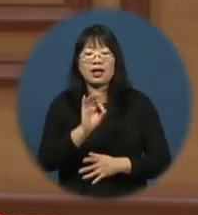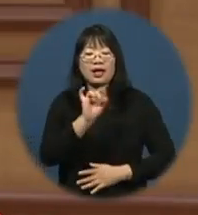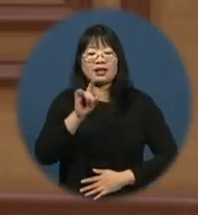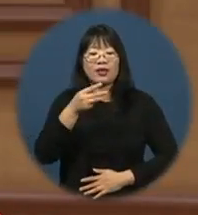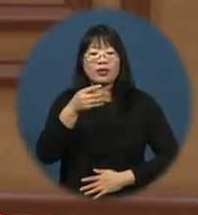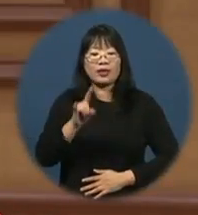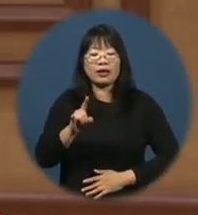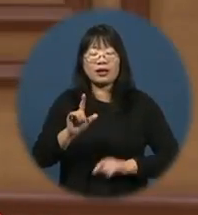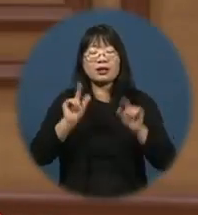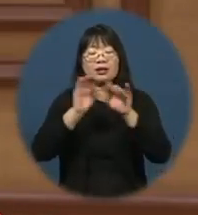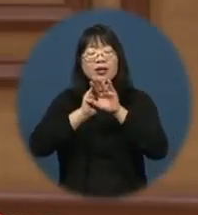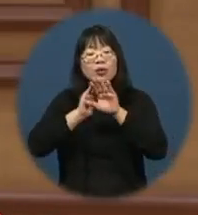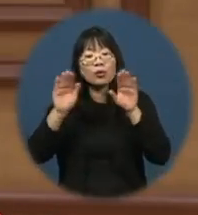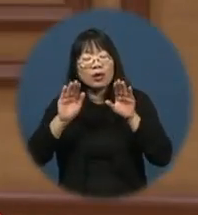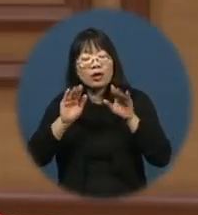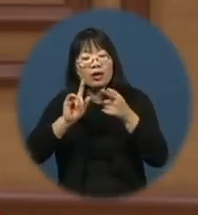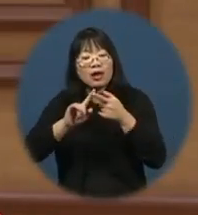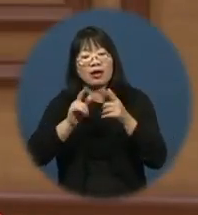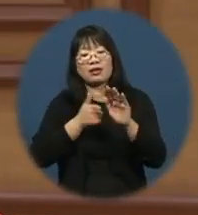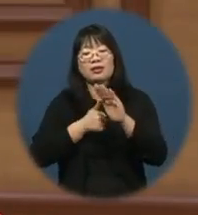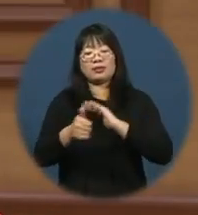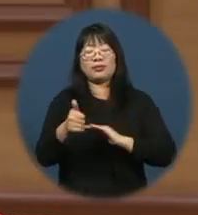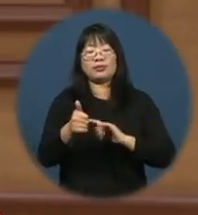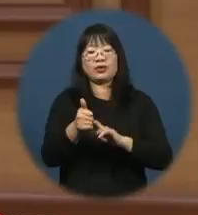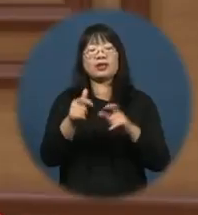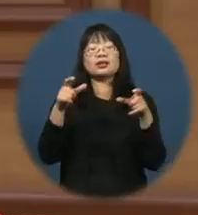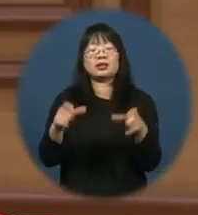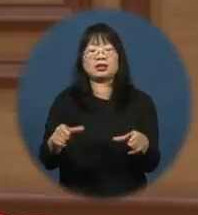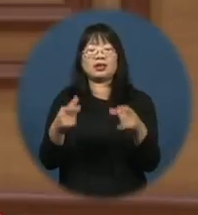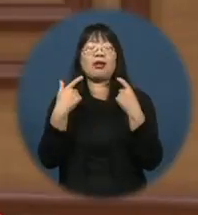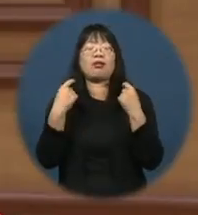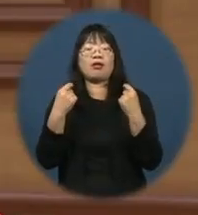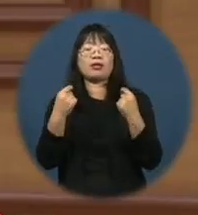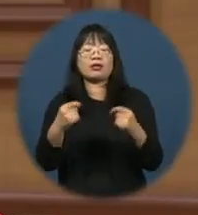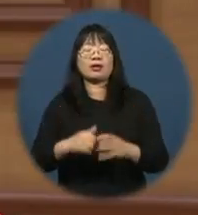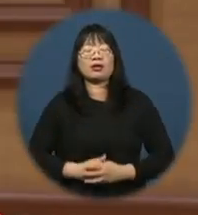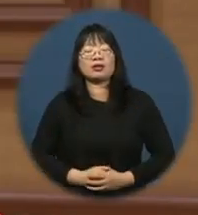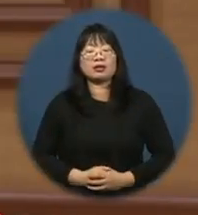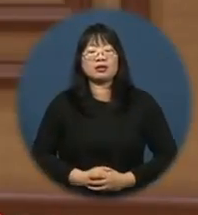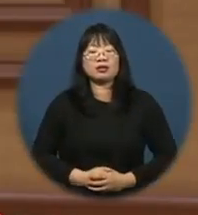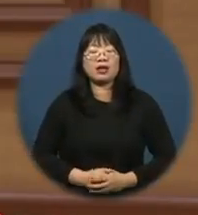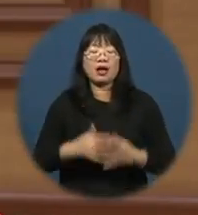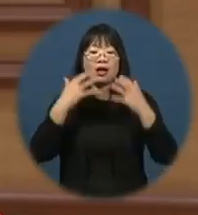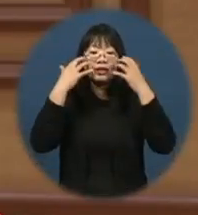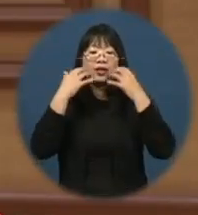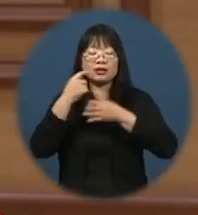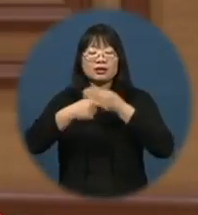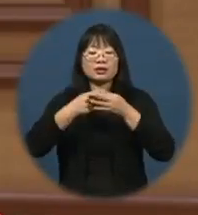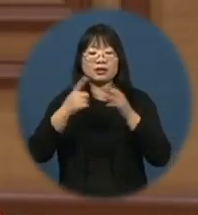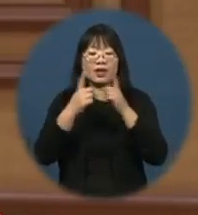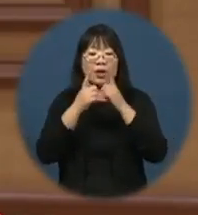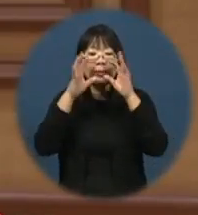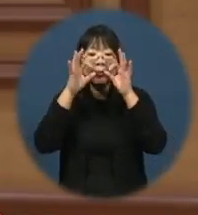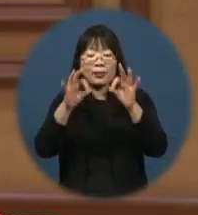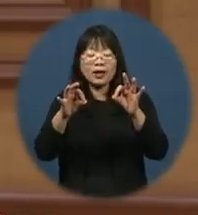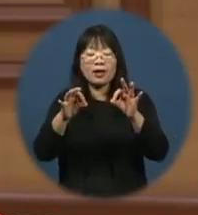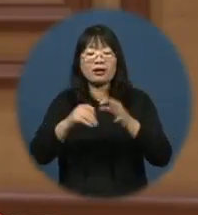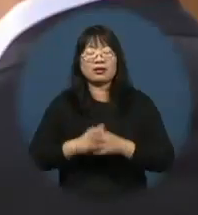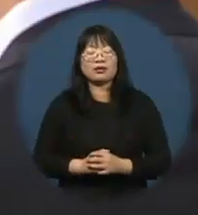아열대 기후의 대표적인 지역이 되겠습니다만은 사실 여름철에 보면은 뭐 그런